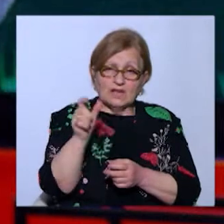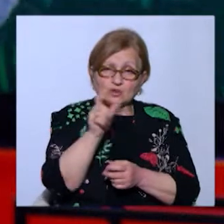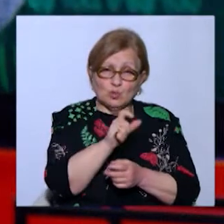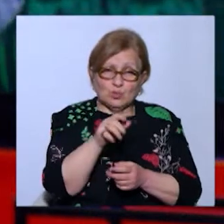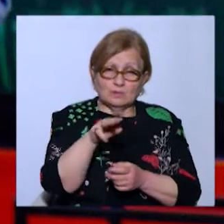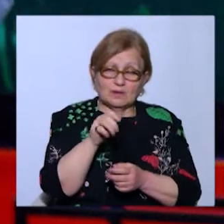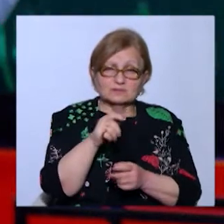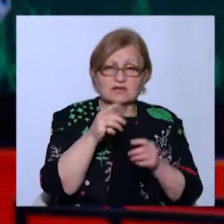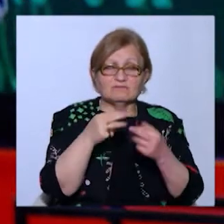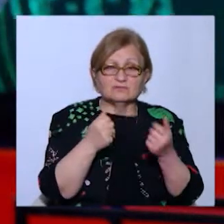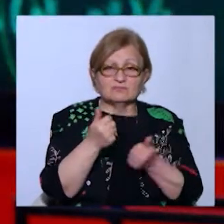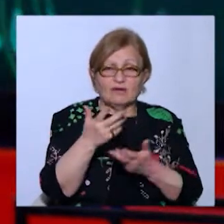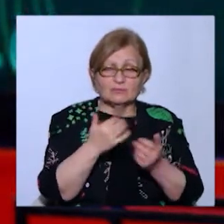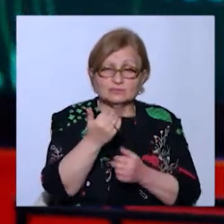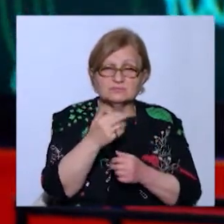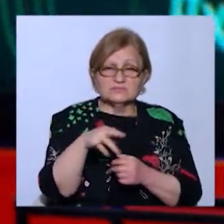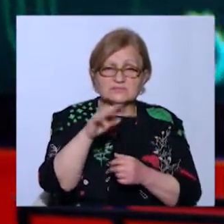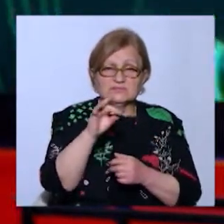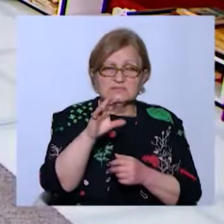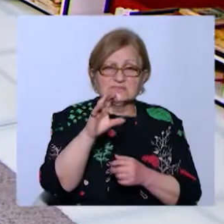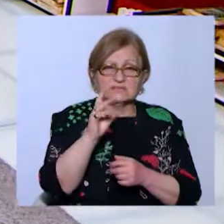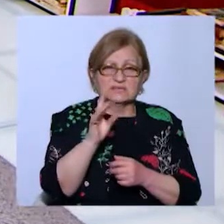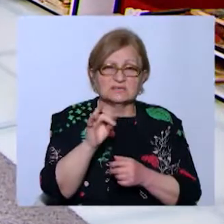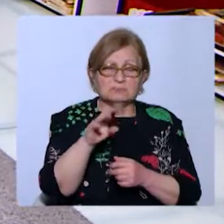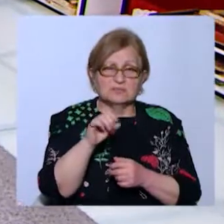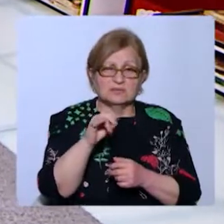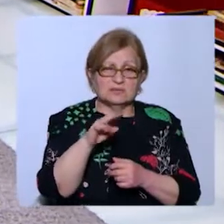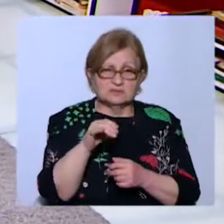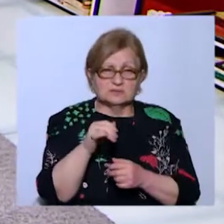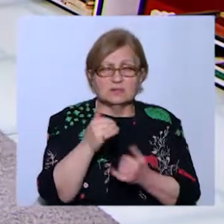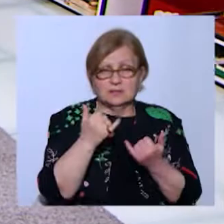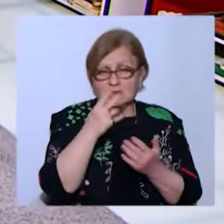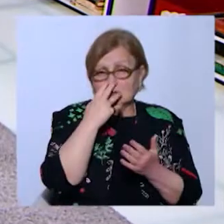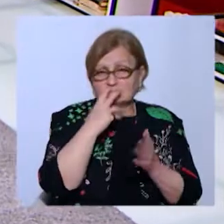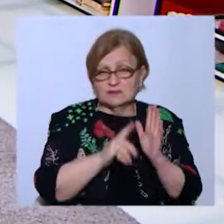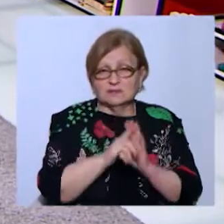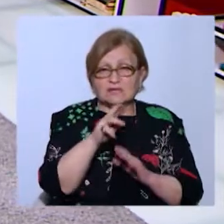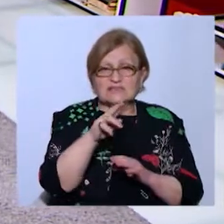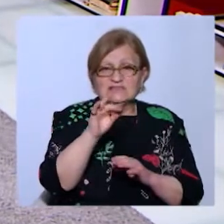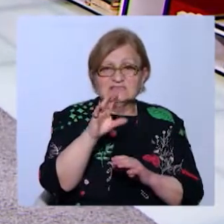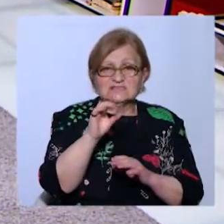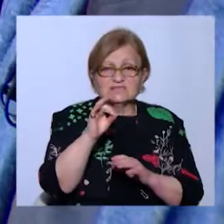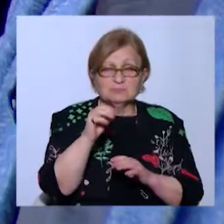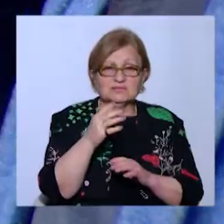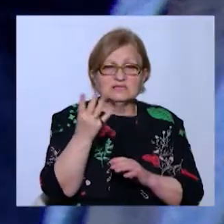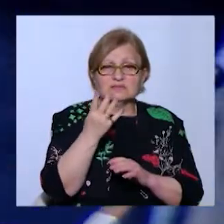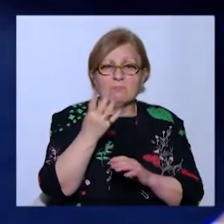მისი დისკრიმინატი და მერე ამონახსნებიც. მაშასადამე, მოდი აქაც დისკრიმინატის მეოთხედით